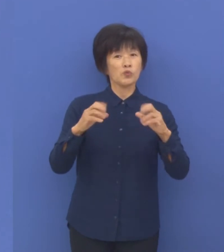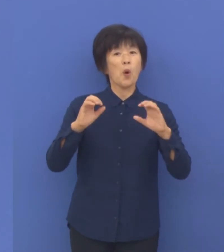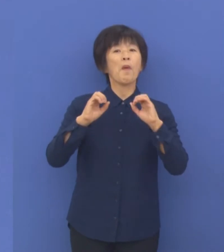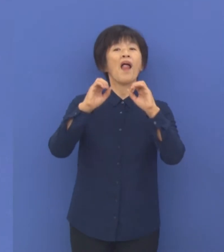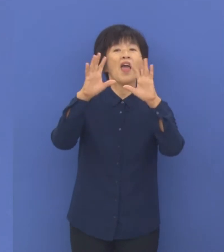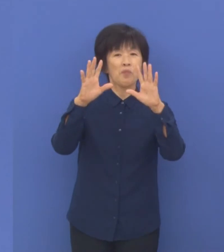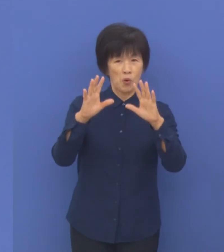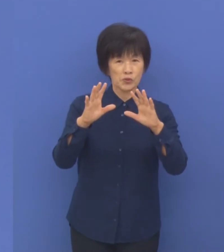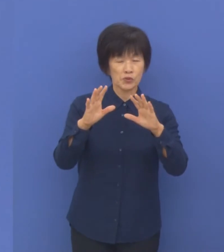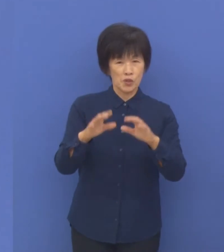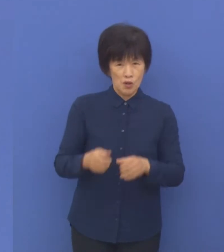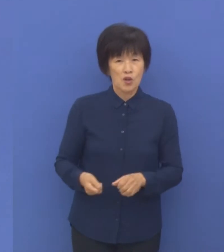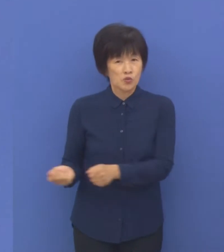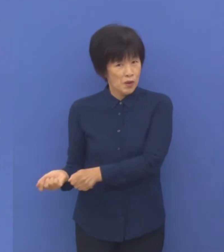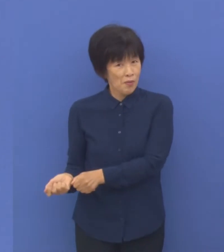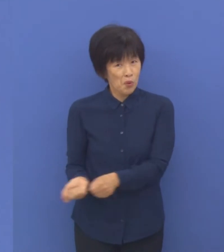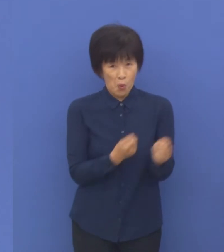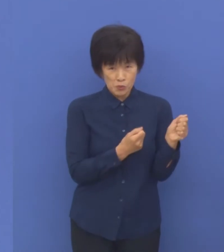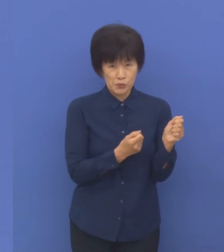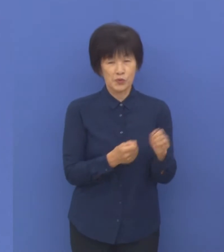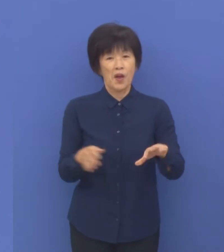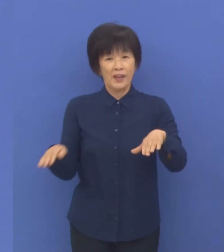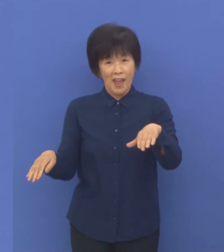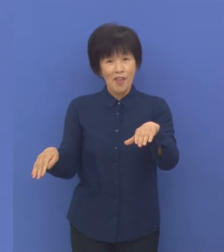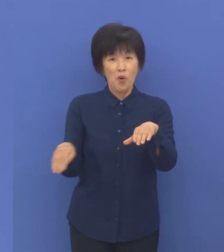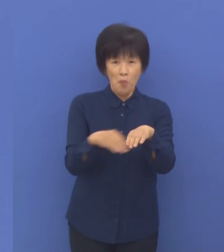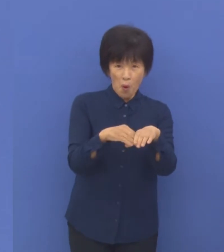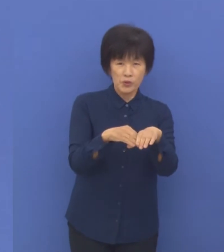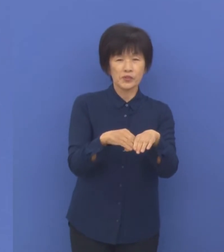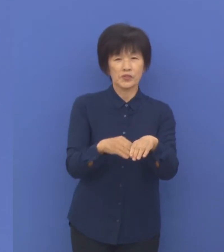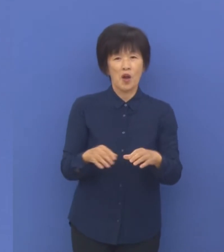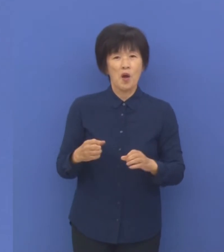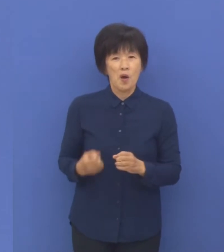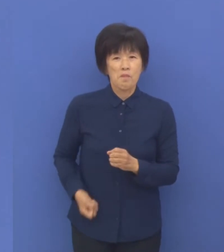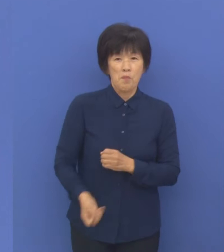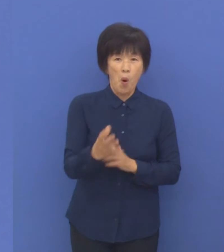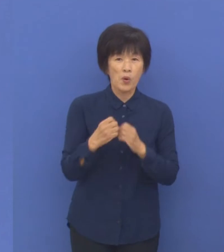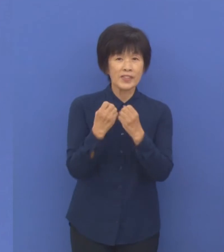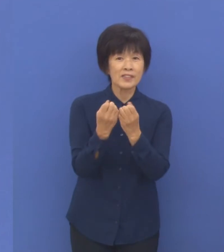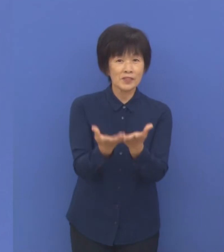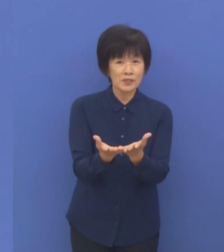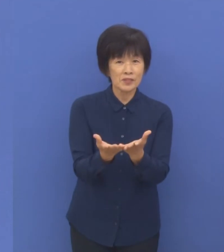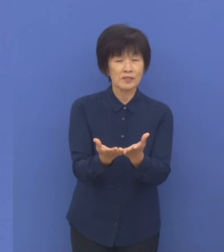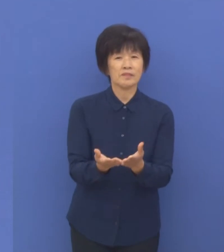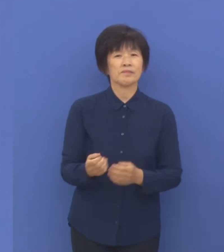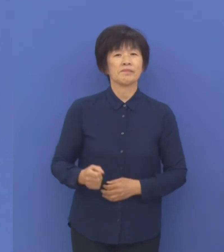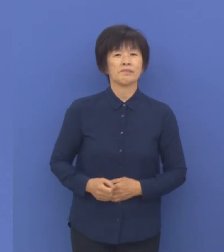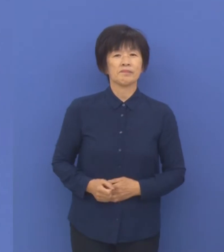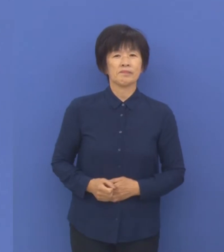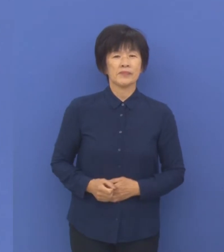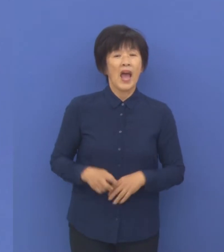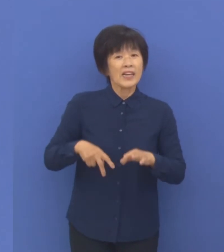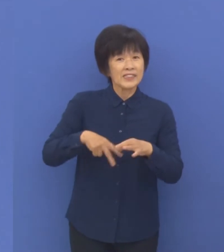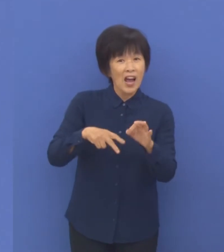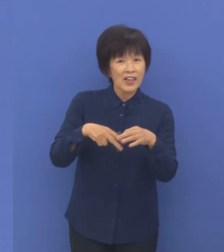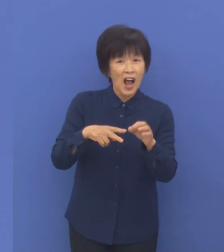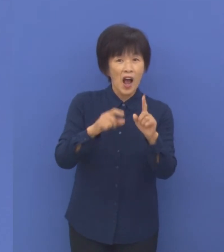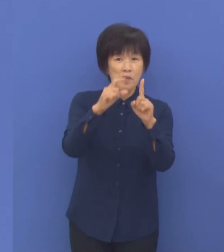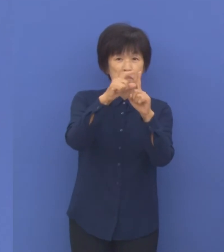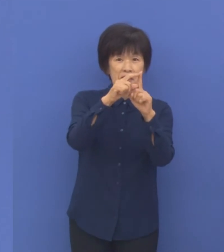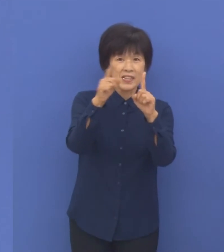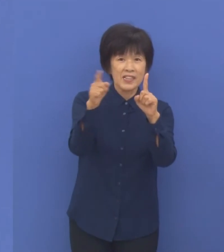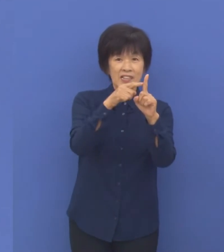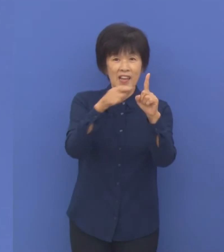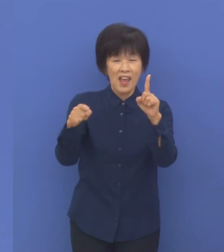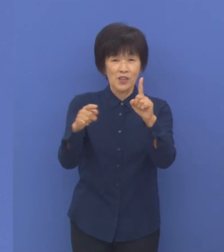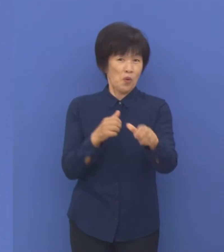ソフトバレーボールグランド語録ゲートボールボーリングおよびサッカー pk の